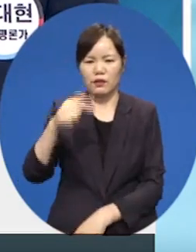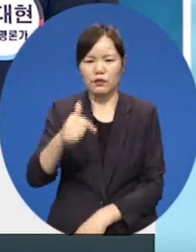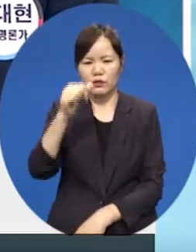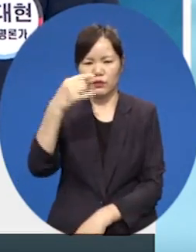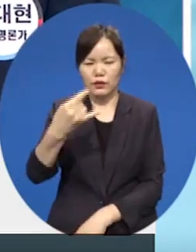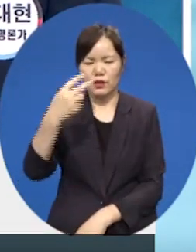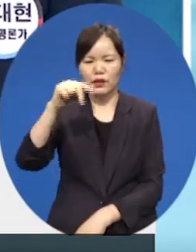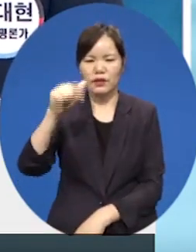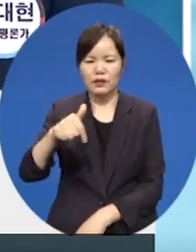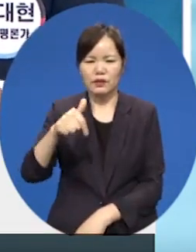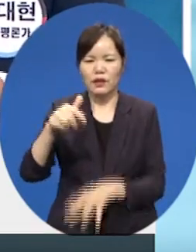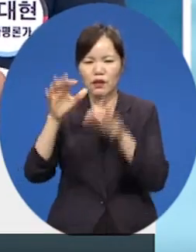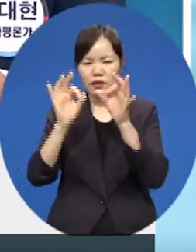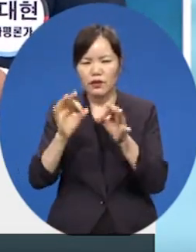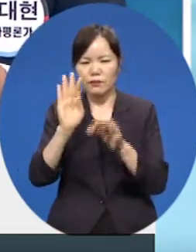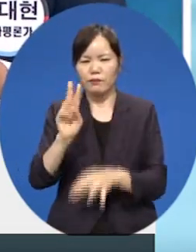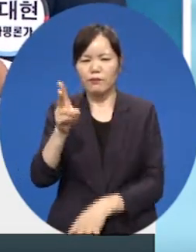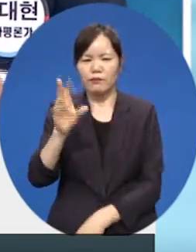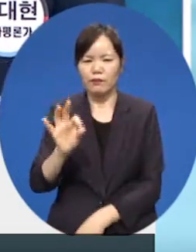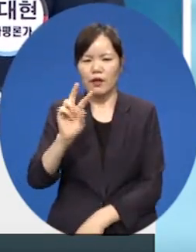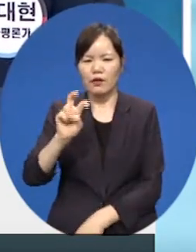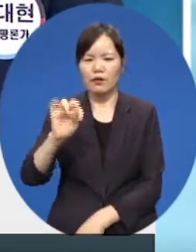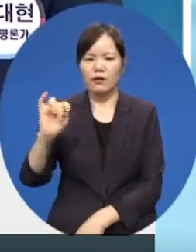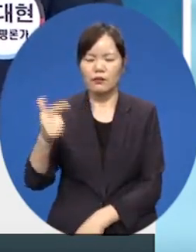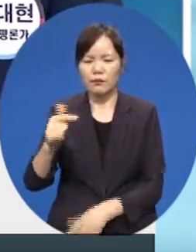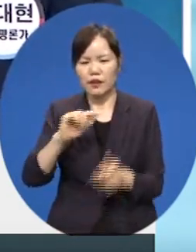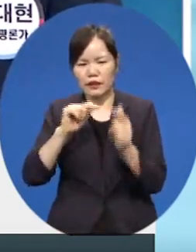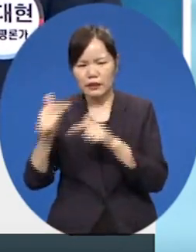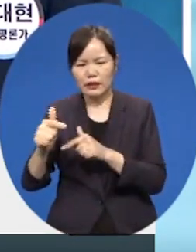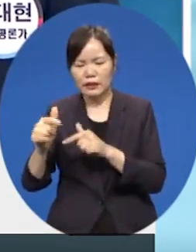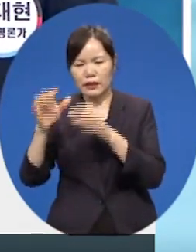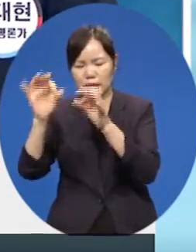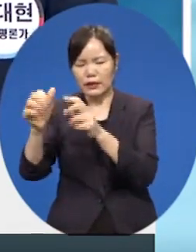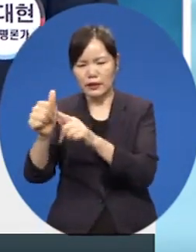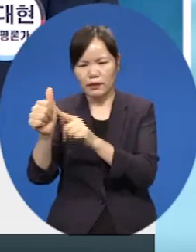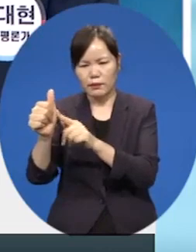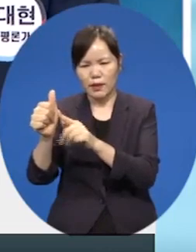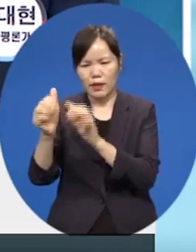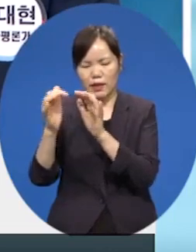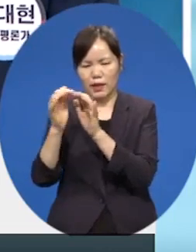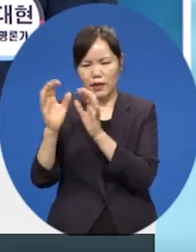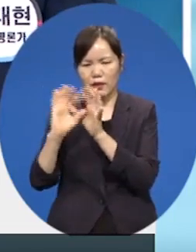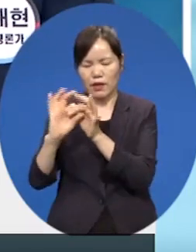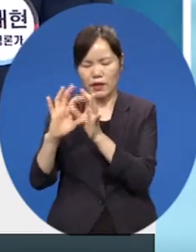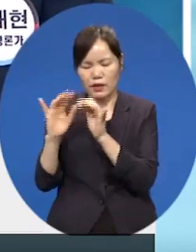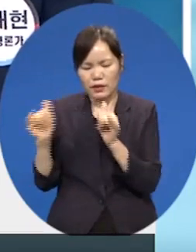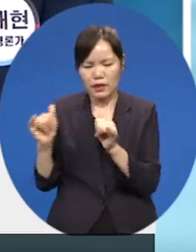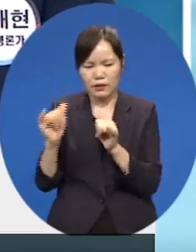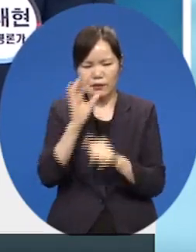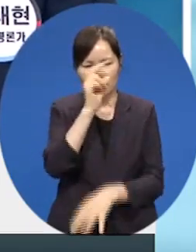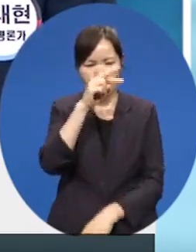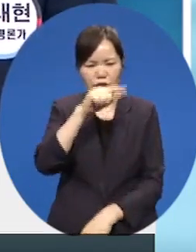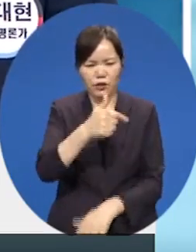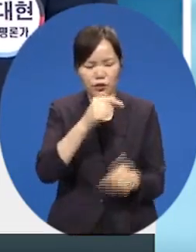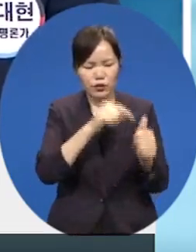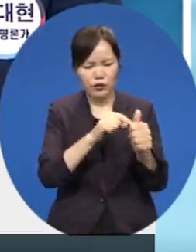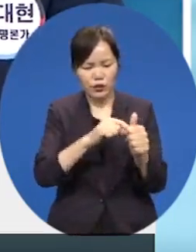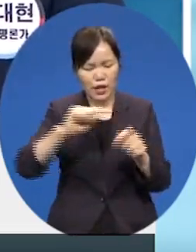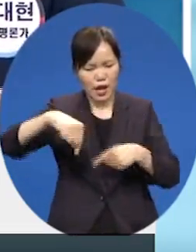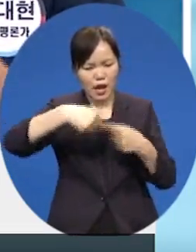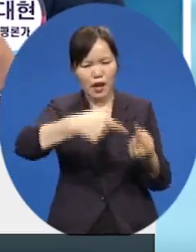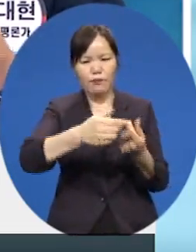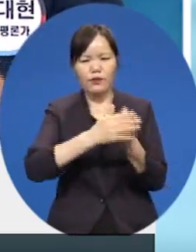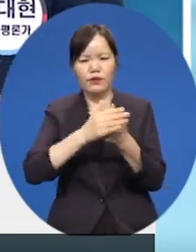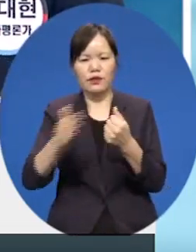김병민, 함경우 이런 이른바 김종인 퀴즈로 불리는 사람들이 윤석열 캠프에 합류를 함으로써